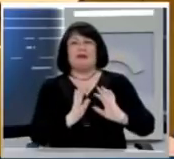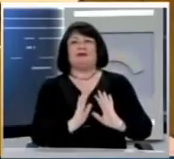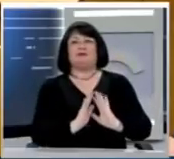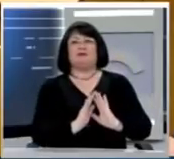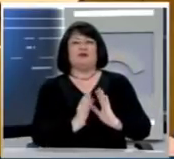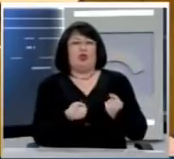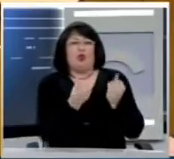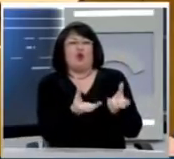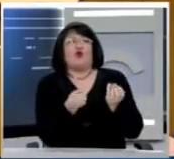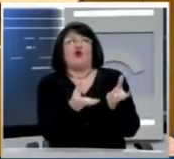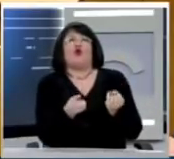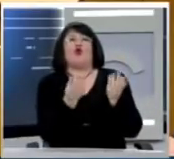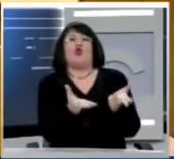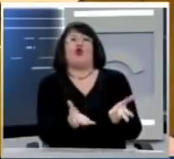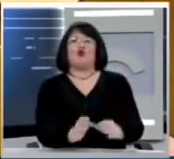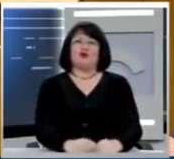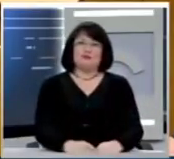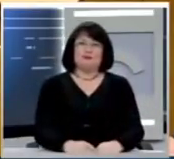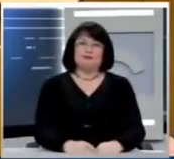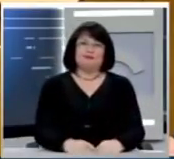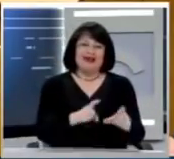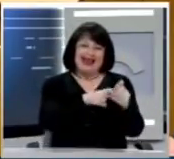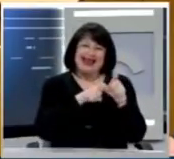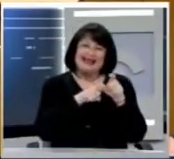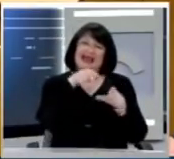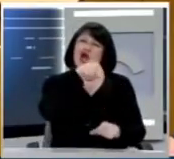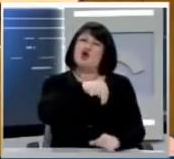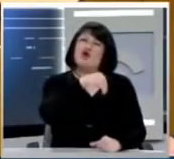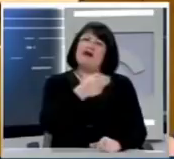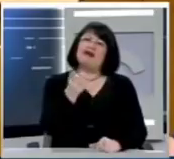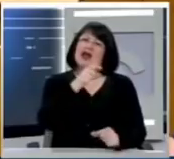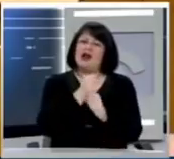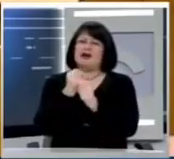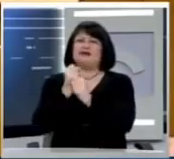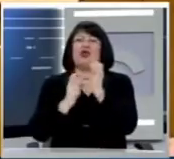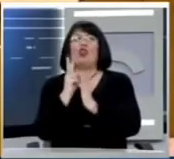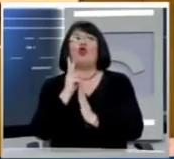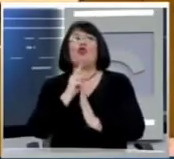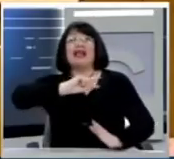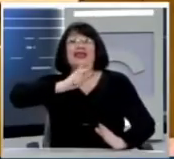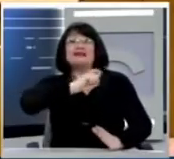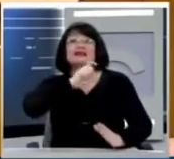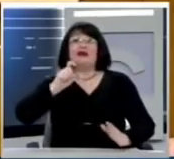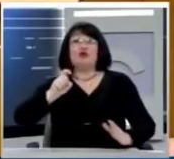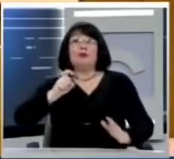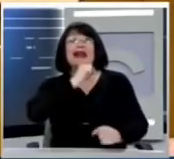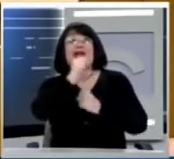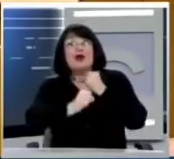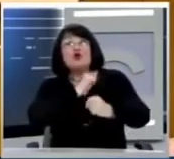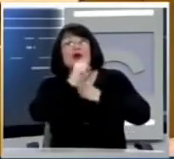πράξεις υπέρ της ίδιας εταιρείας αλλά και άλλων φαρμακευτικών εταιριών κατά 12 δισεκατομμύρια κάθε